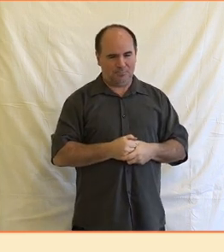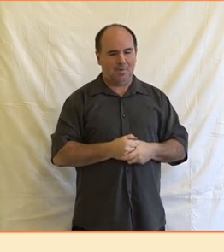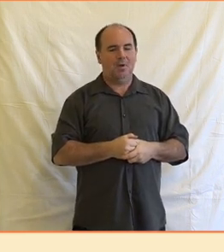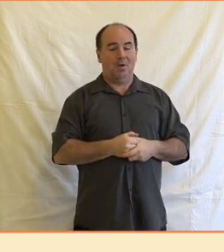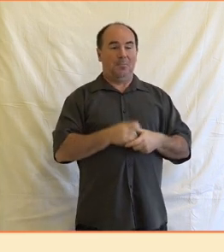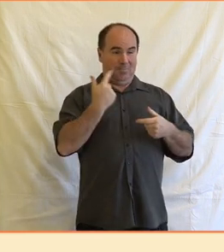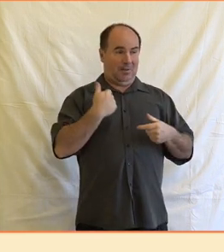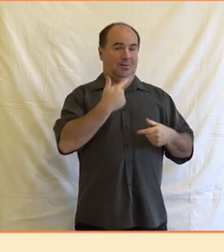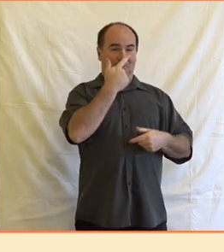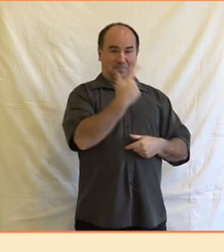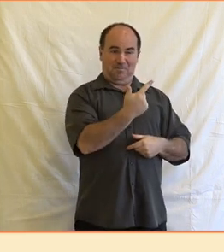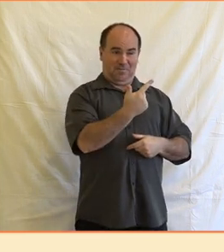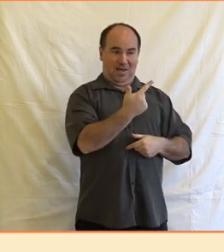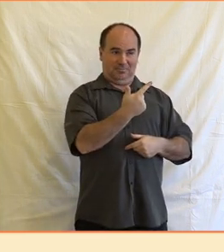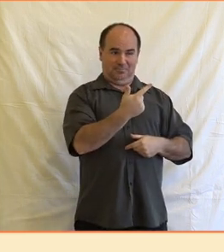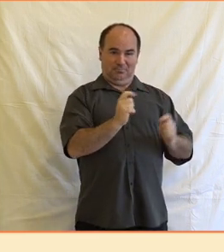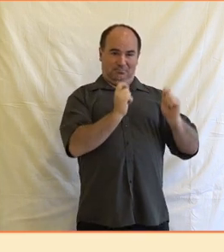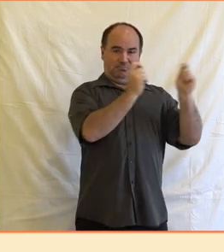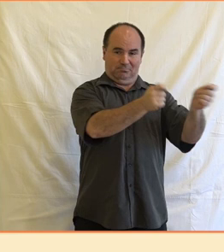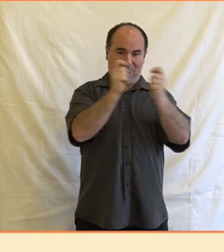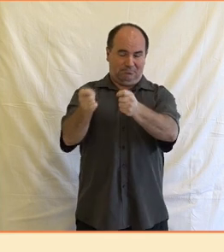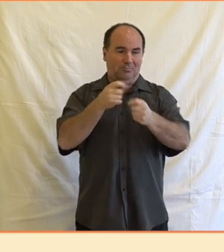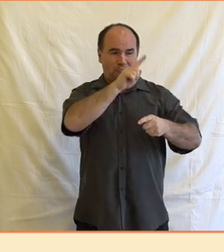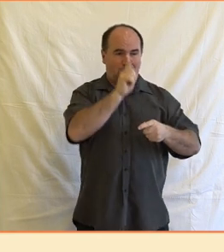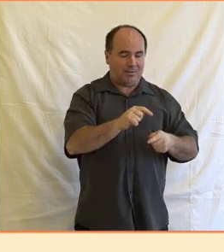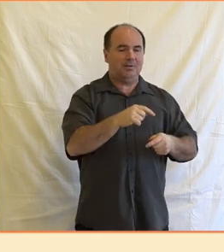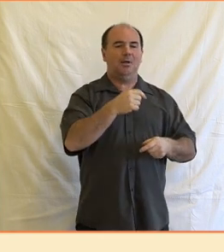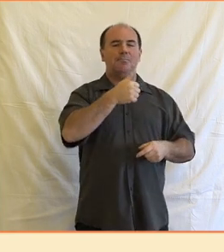roce 2004, druhá pak v roce